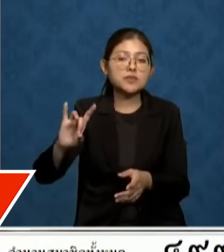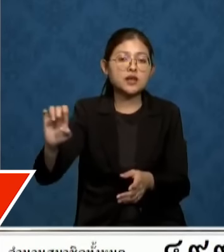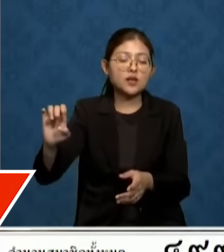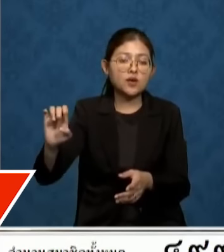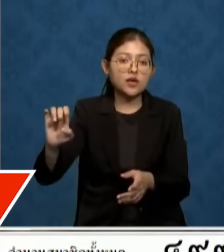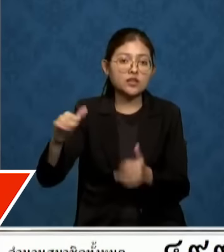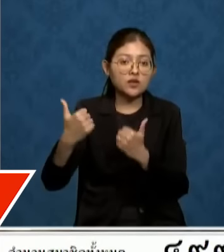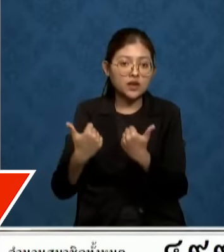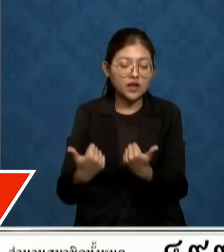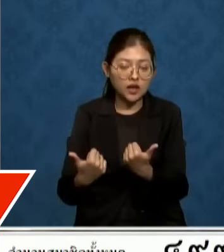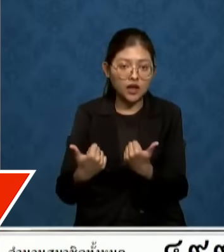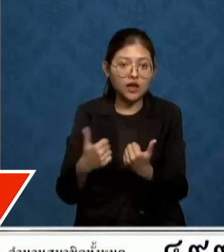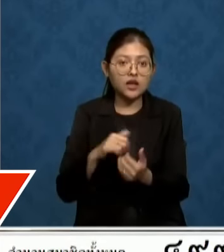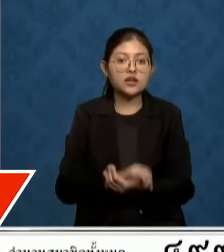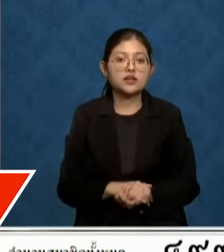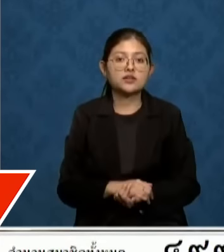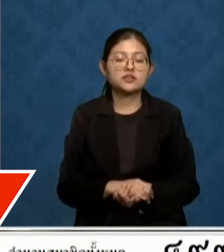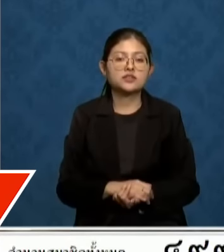บาท